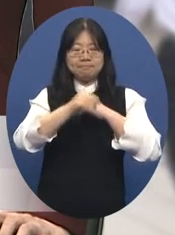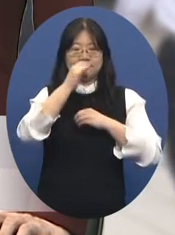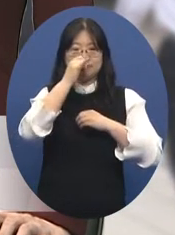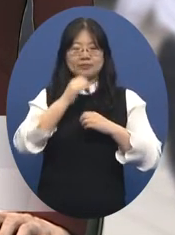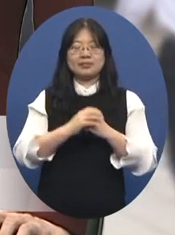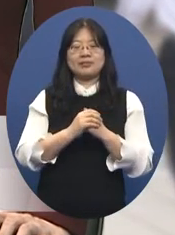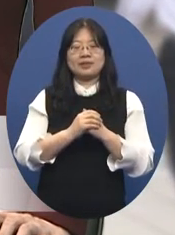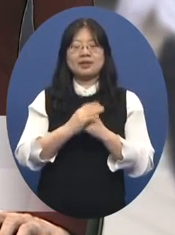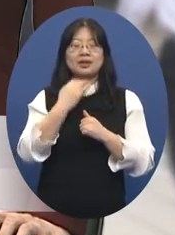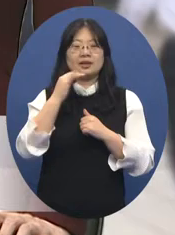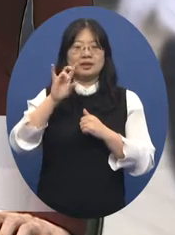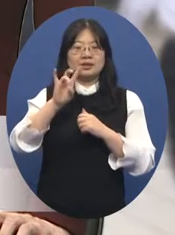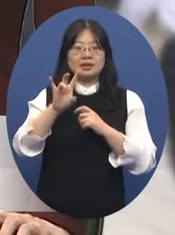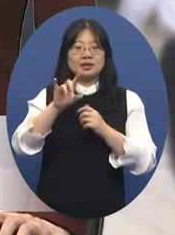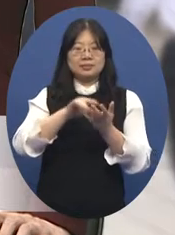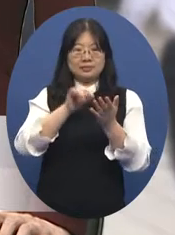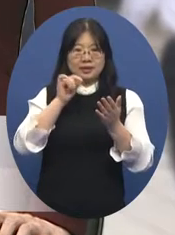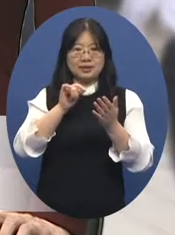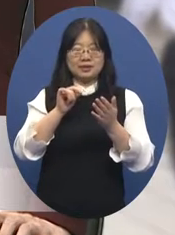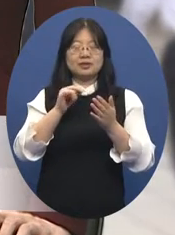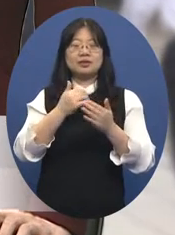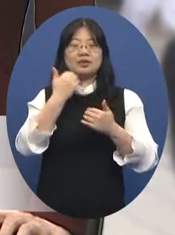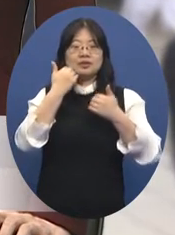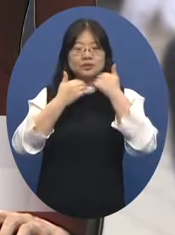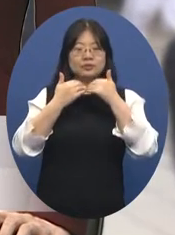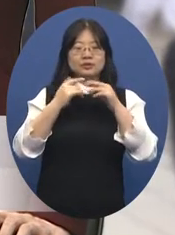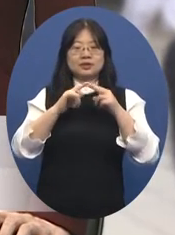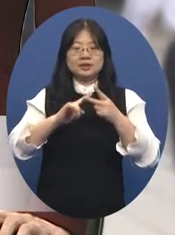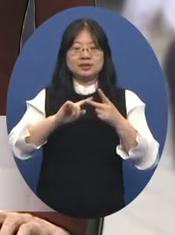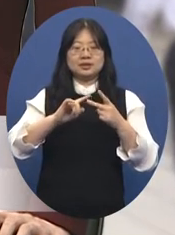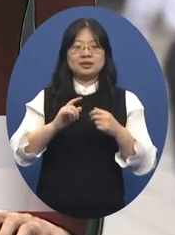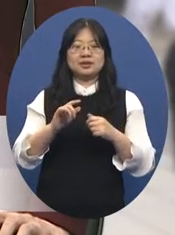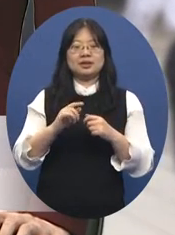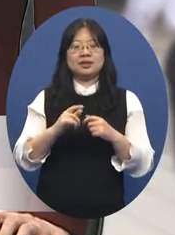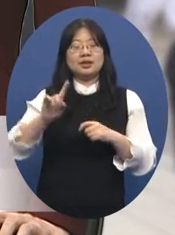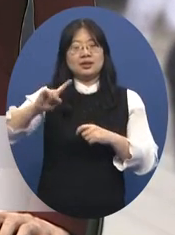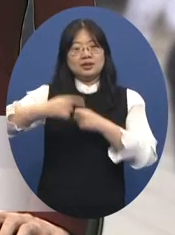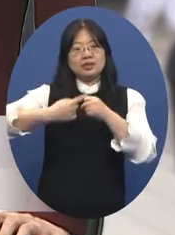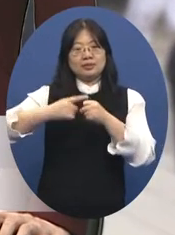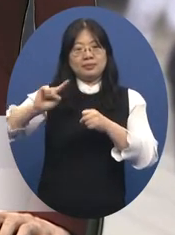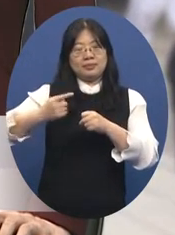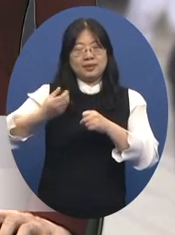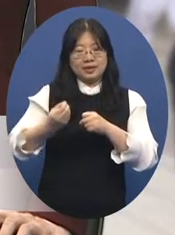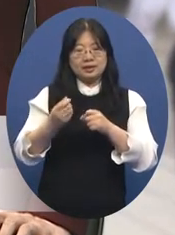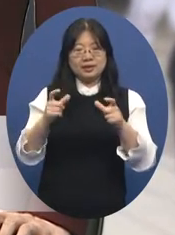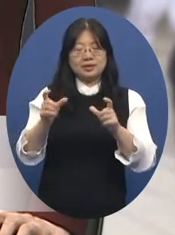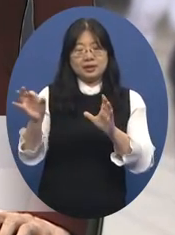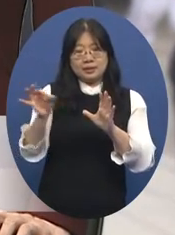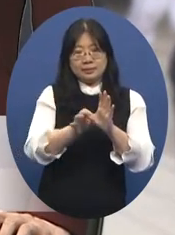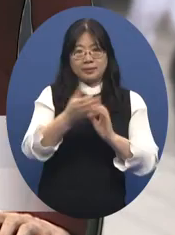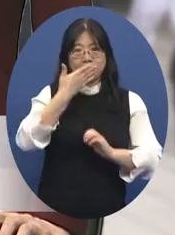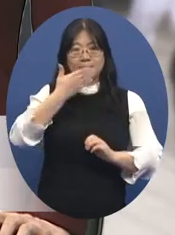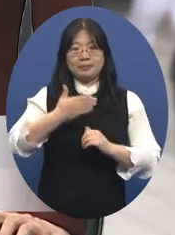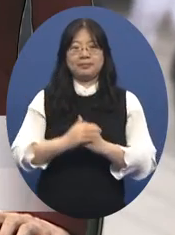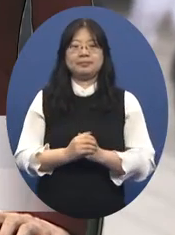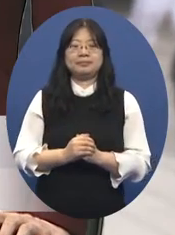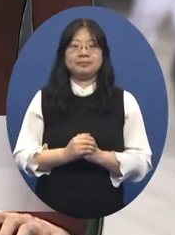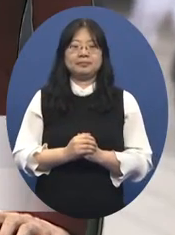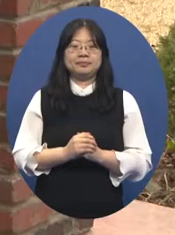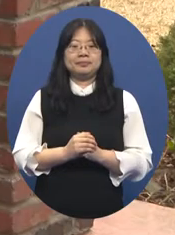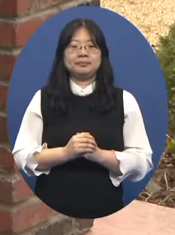만 24세 청년 누구나 연간 최대 100만 원의 지역화폐를 받을 수 있습니다. 최창순 기자의 보도입니다.